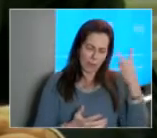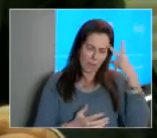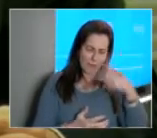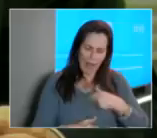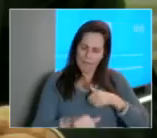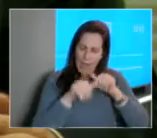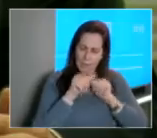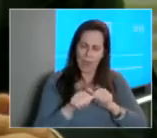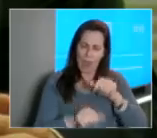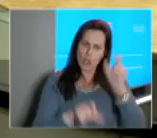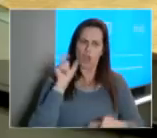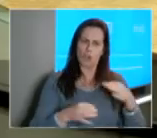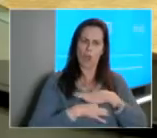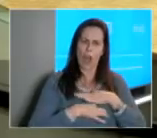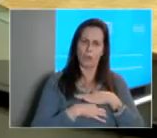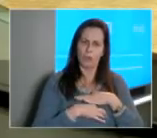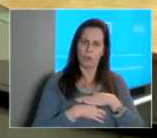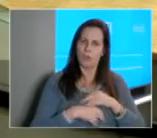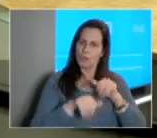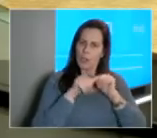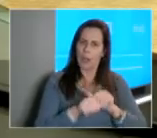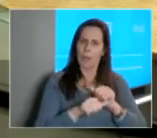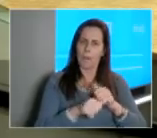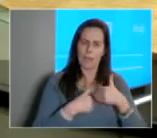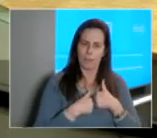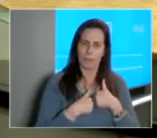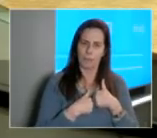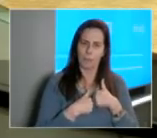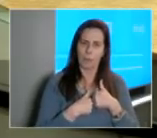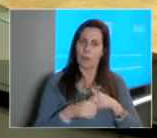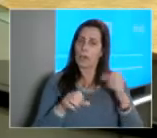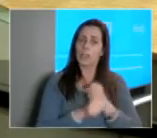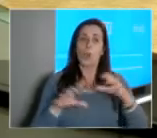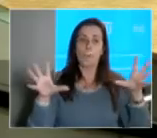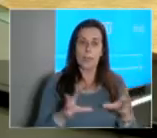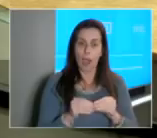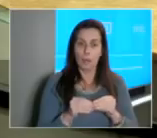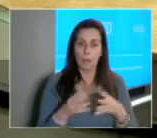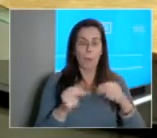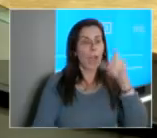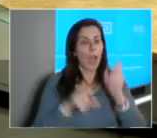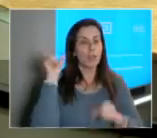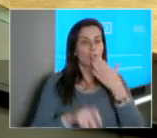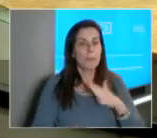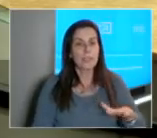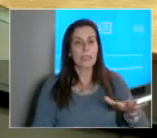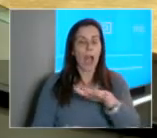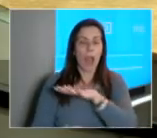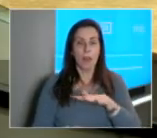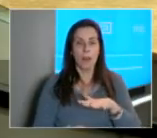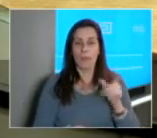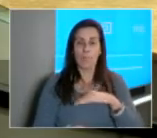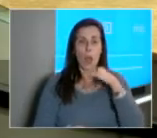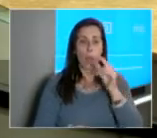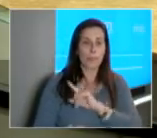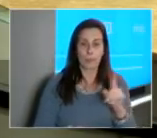ומהתמיכה והנבחרת שלנו, שהתייצבה יחד איתי, התייצבנו יחד עם ציבור גדול בישראל, התייצבנו, אבל זה לא